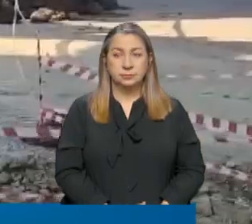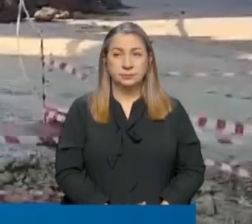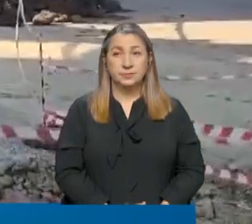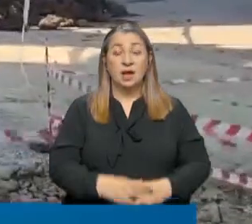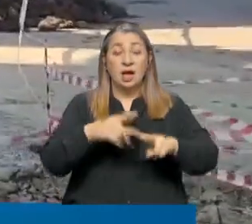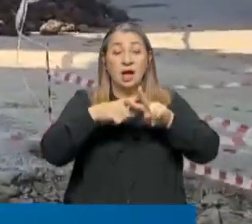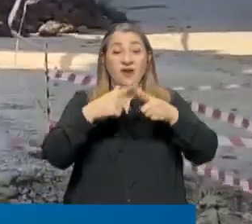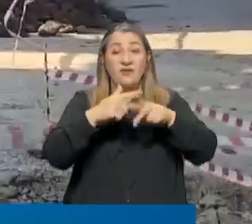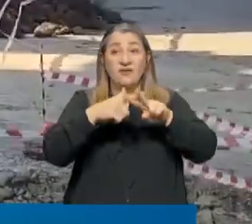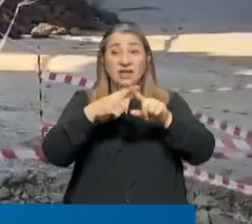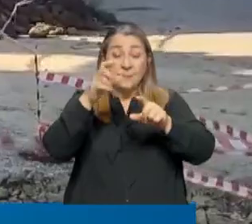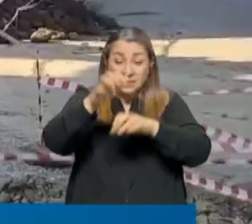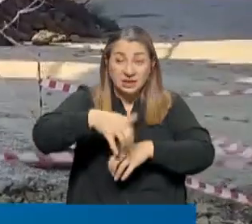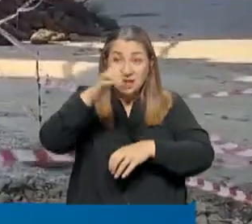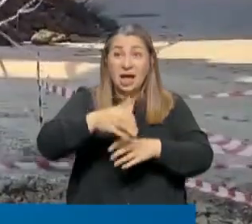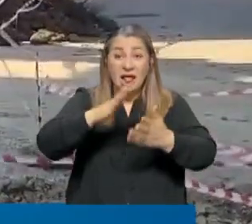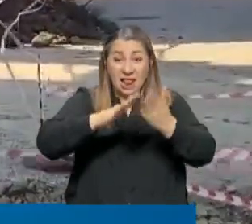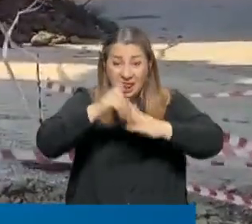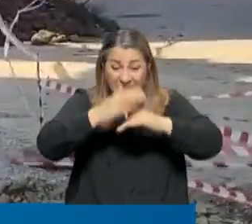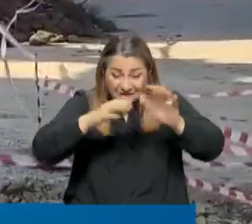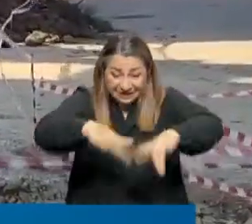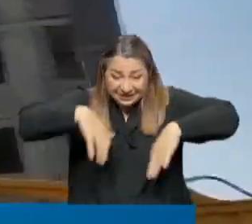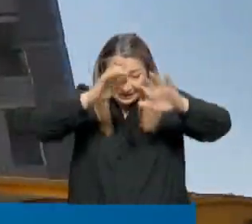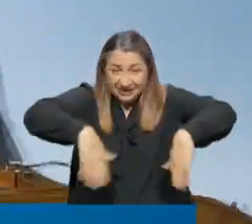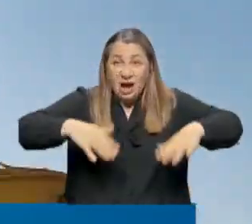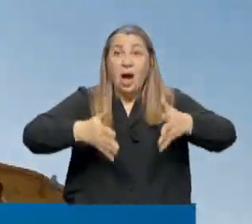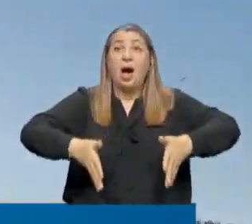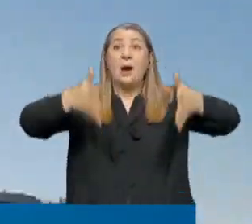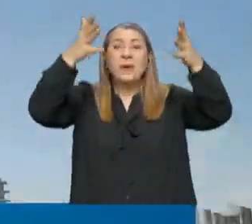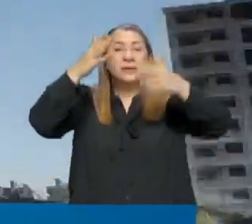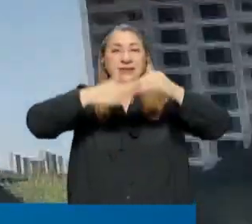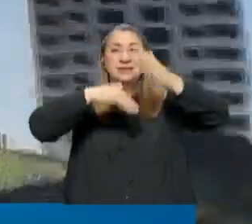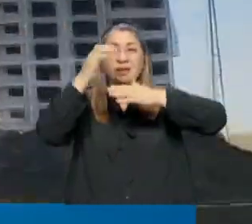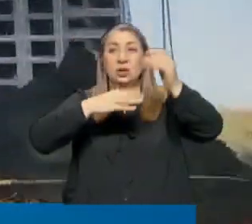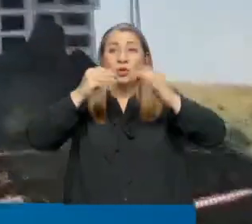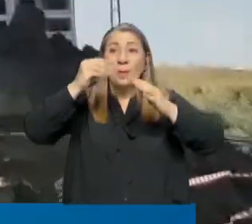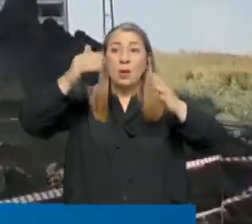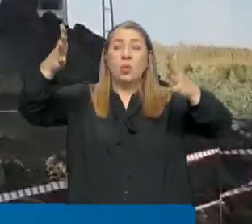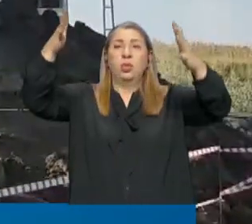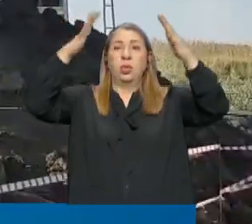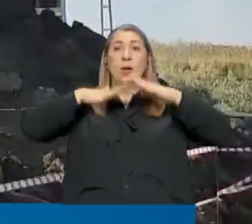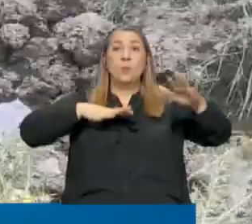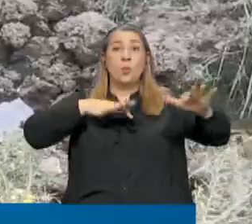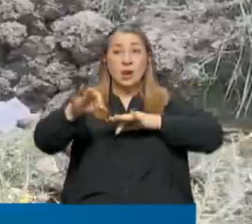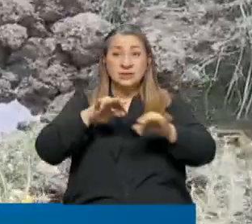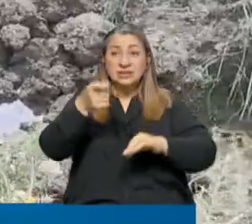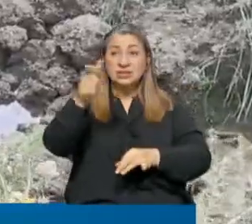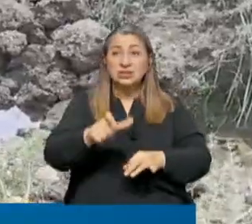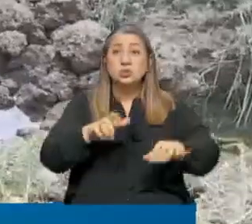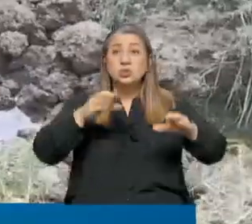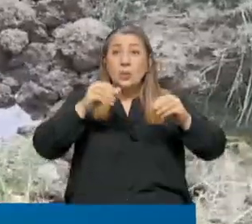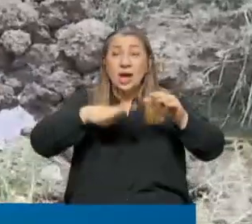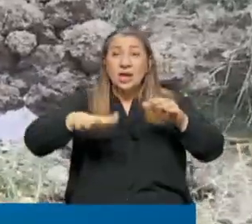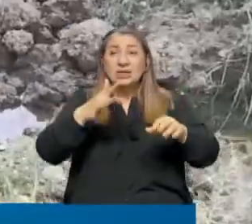AFAD hem kazma ile hem de elleriyle Kazlı toprağa Apartman inşaatında toprak altında kalan mühendis ve işçinin toprak